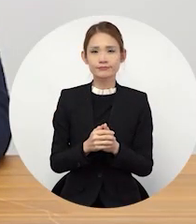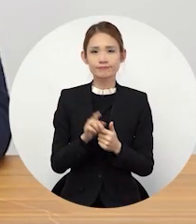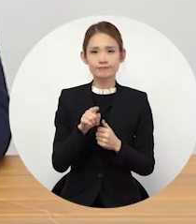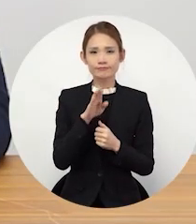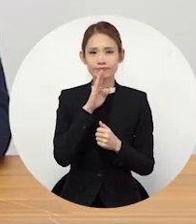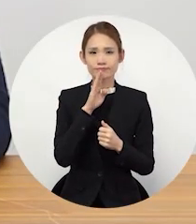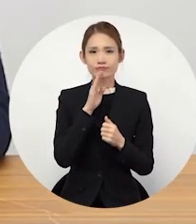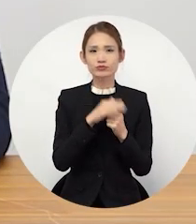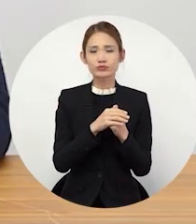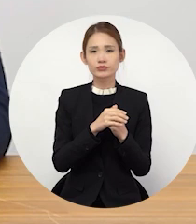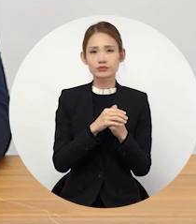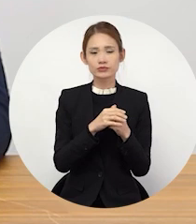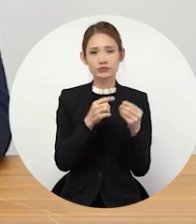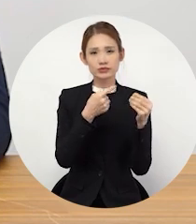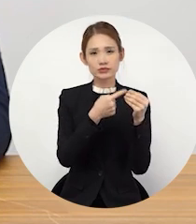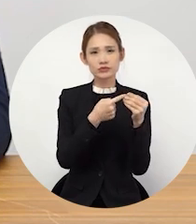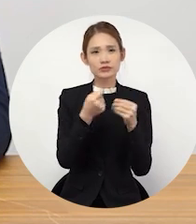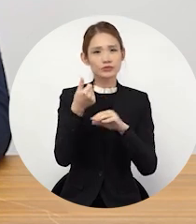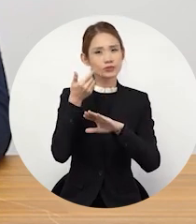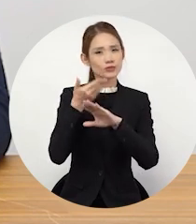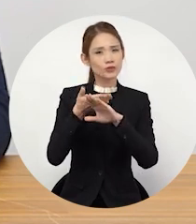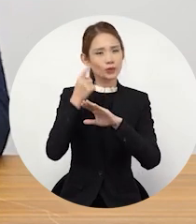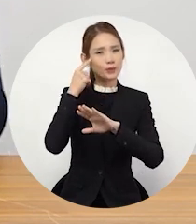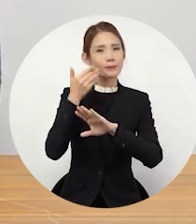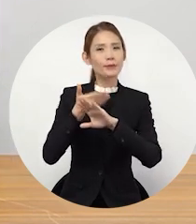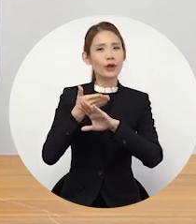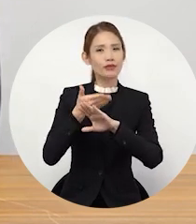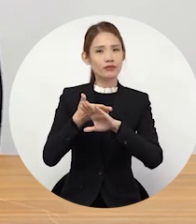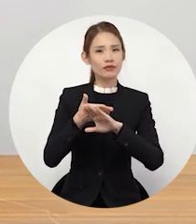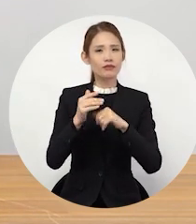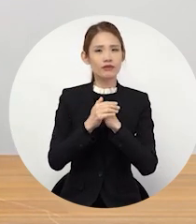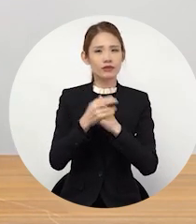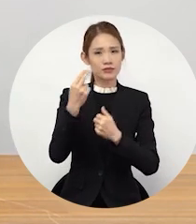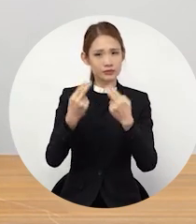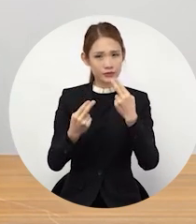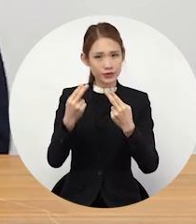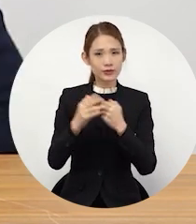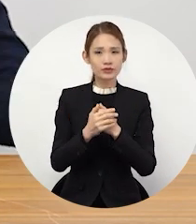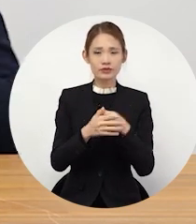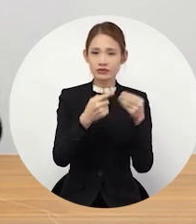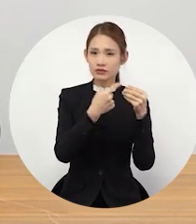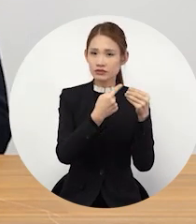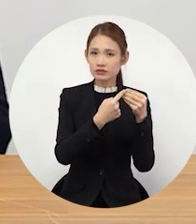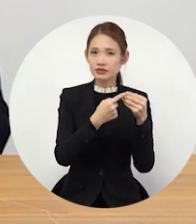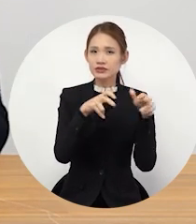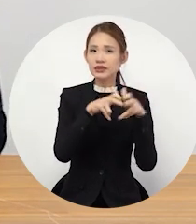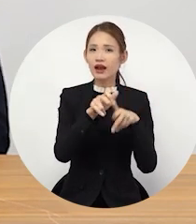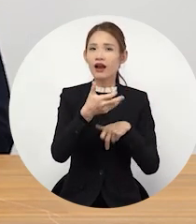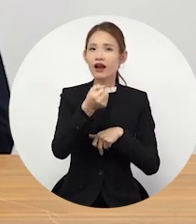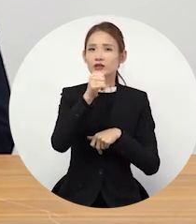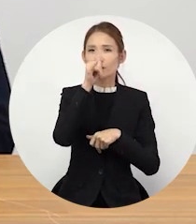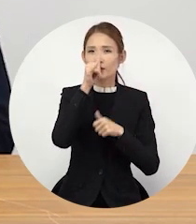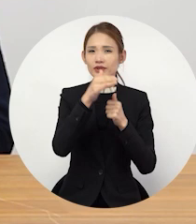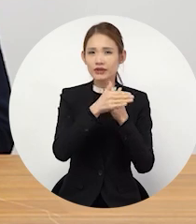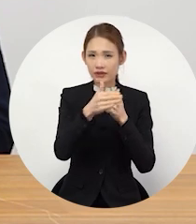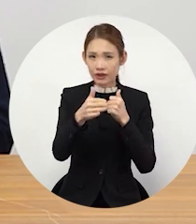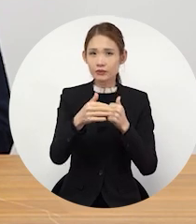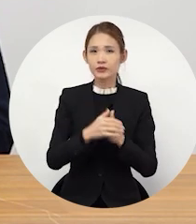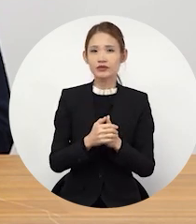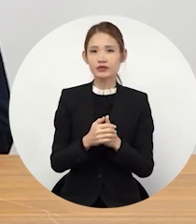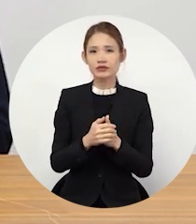이게 되게 1번 보기와는 완전히 반대편에 있는 보기잖아요. 그렇죠. 1번은 장애가